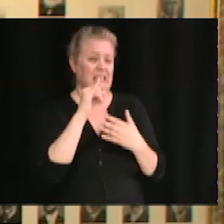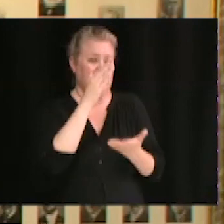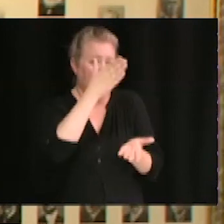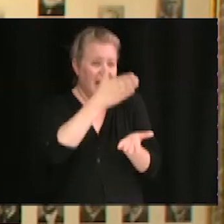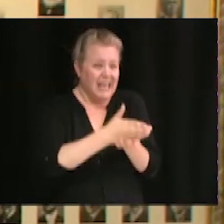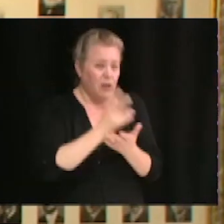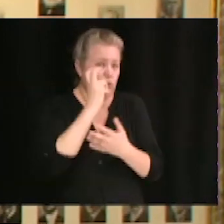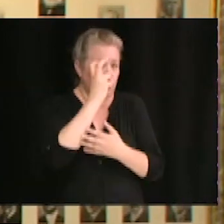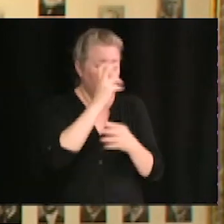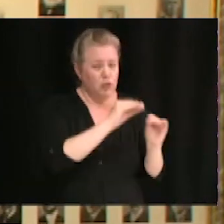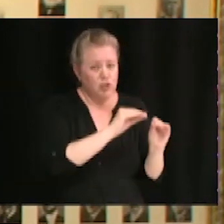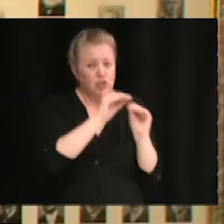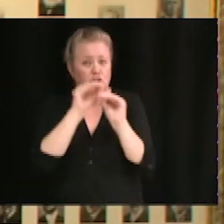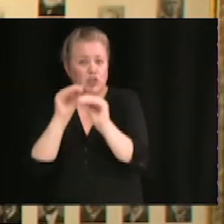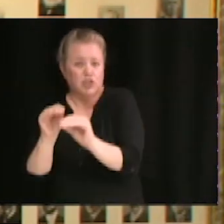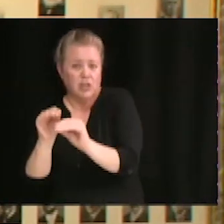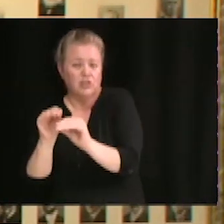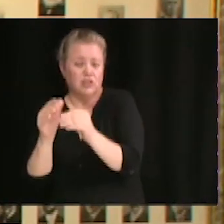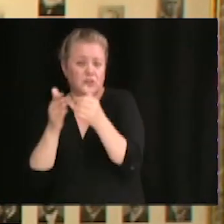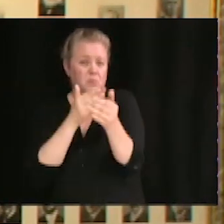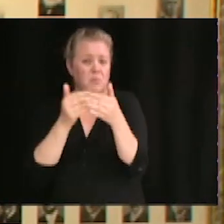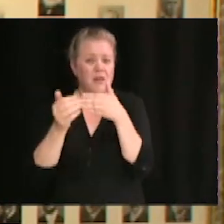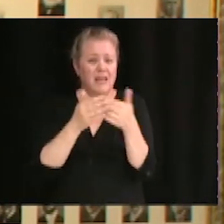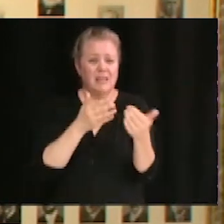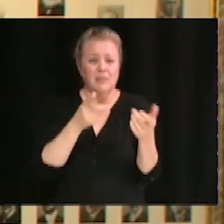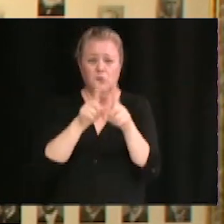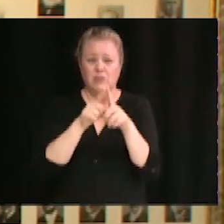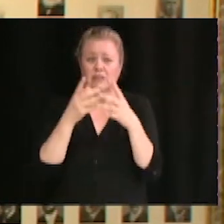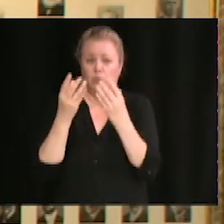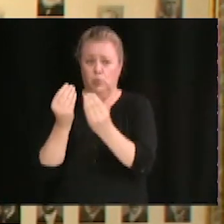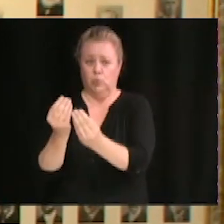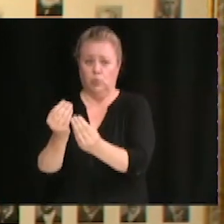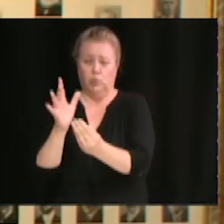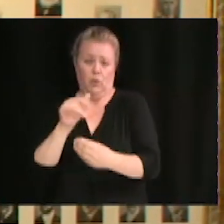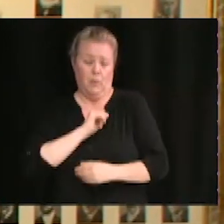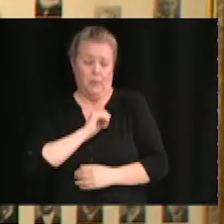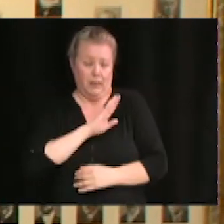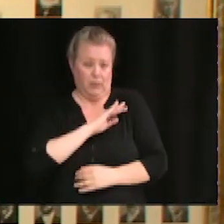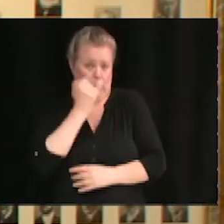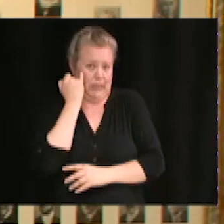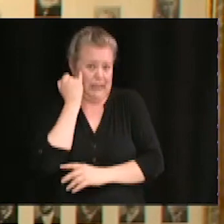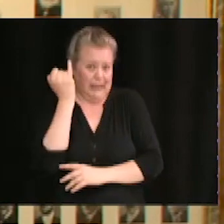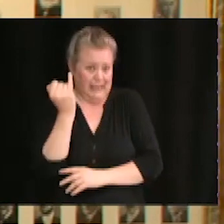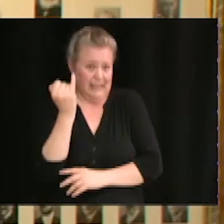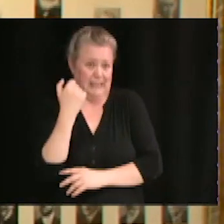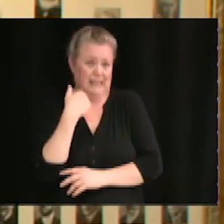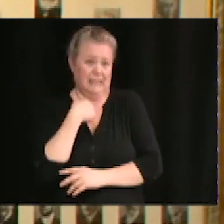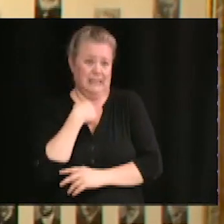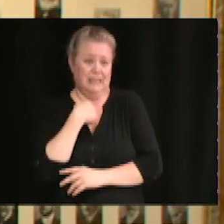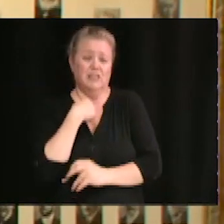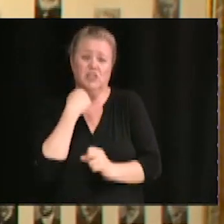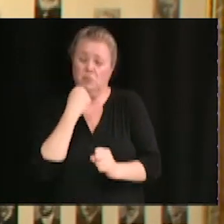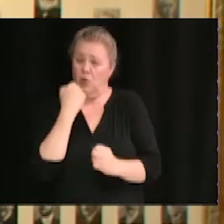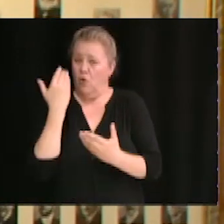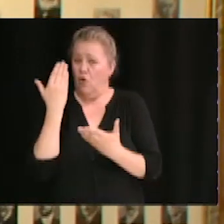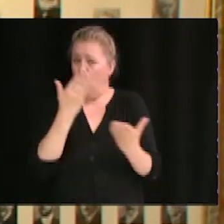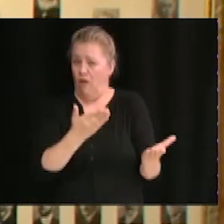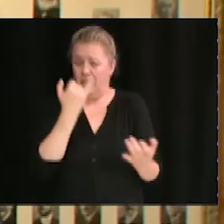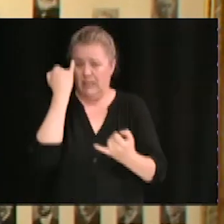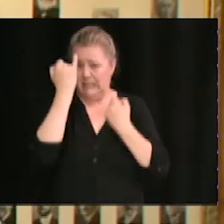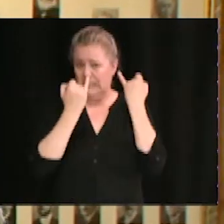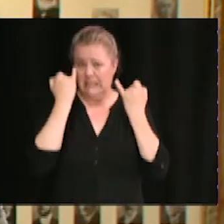je voudrais savoir aussi où. Parce que moi, j'ai des idées là-dessus. Et puis, je peux en apporter. D'accord.